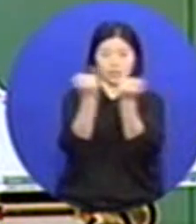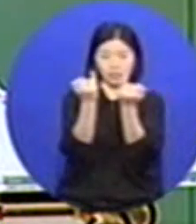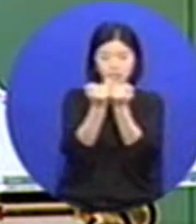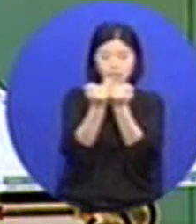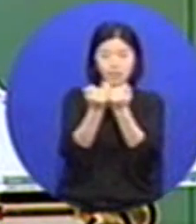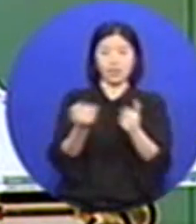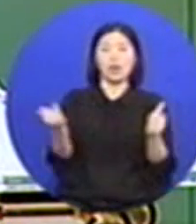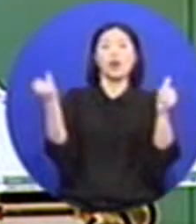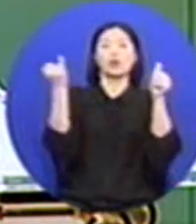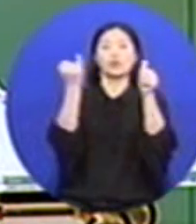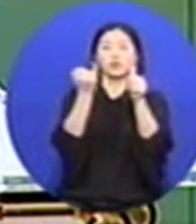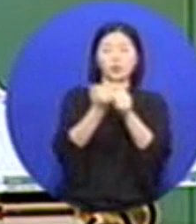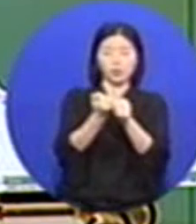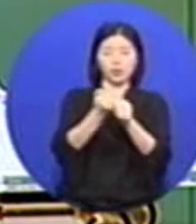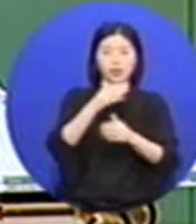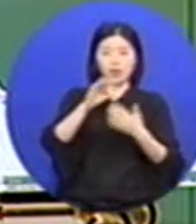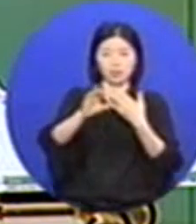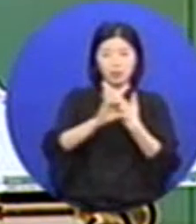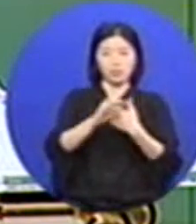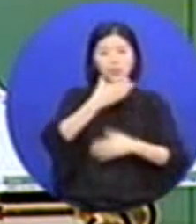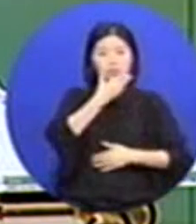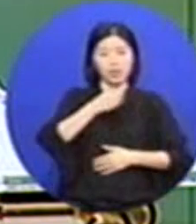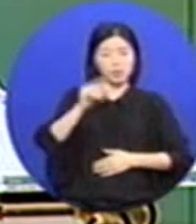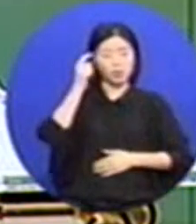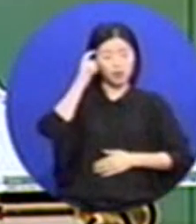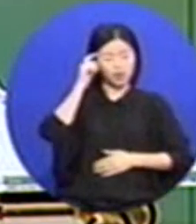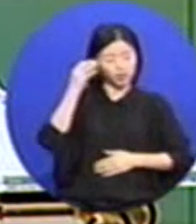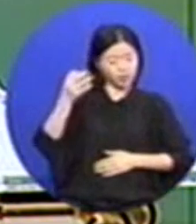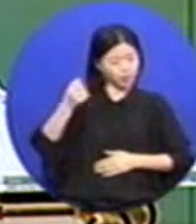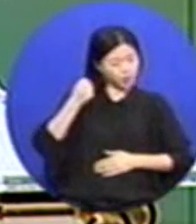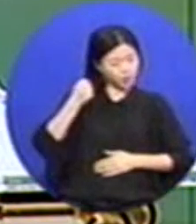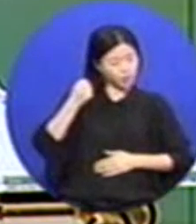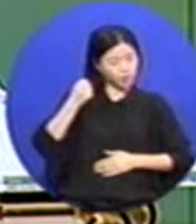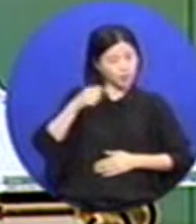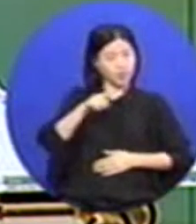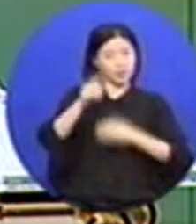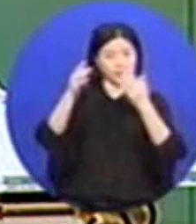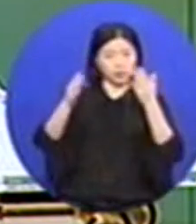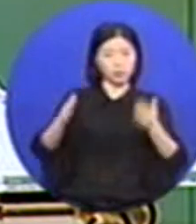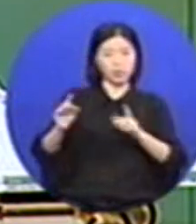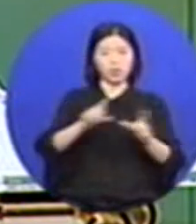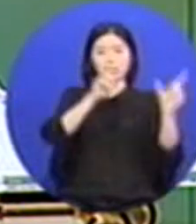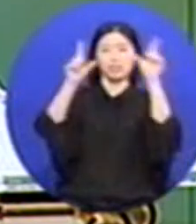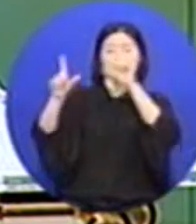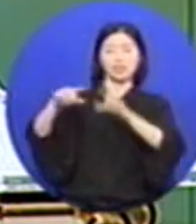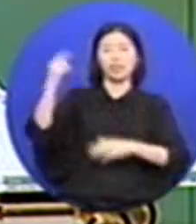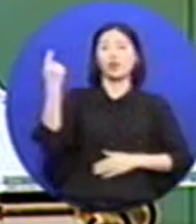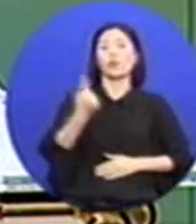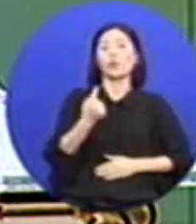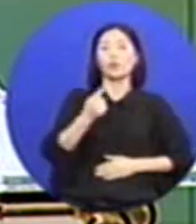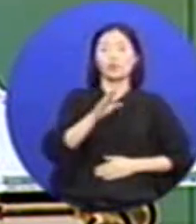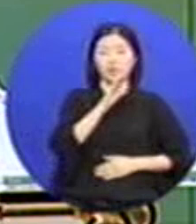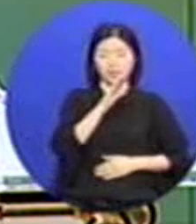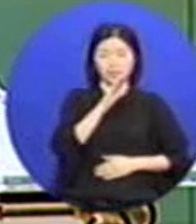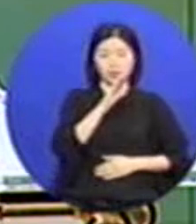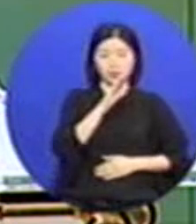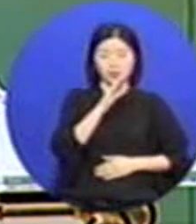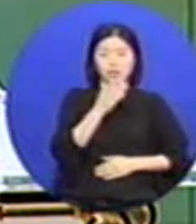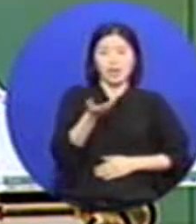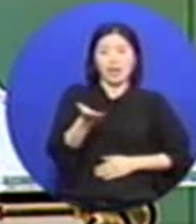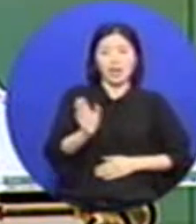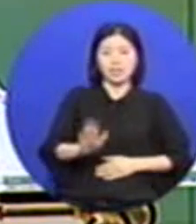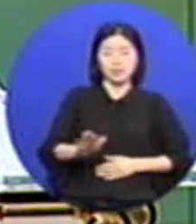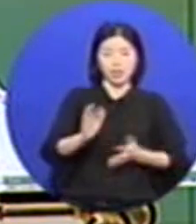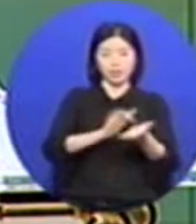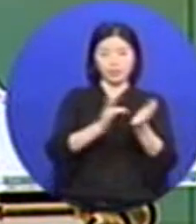결혼하면 행복할까 그렇게 해서 그동안 살아온 거에요 그런데 예수님을 정말